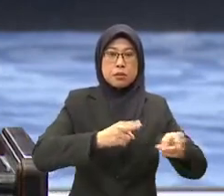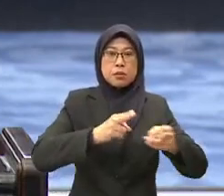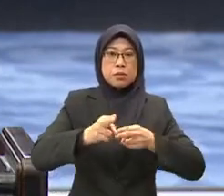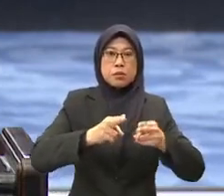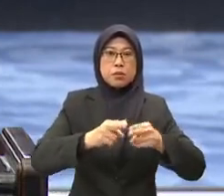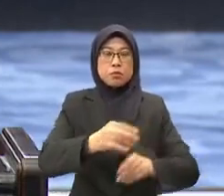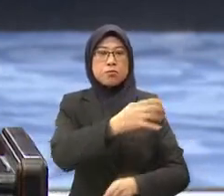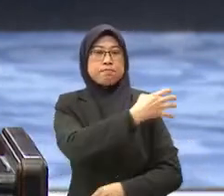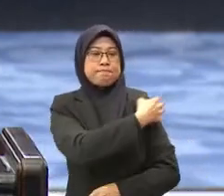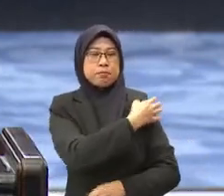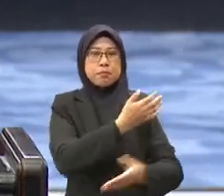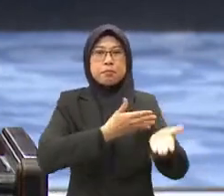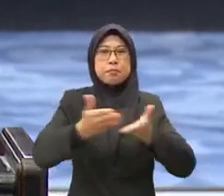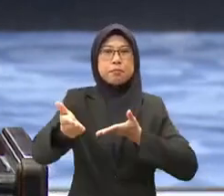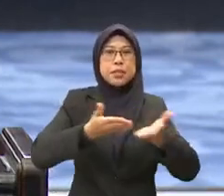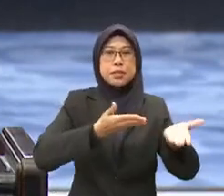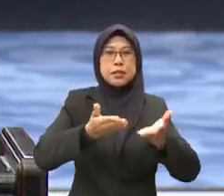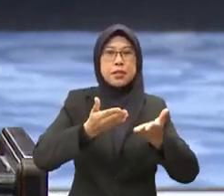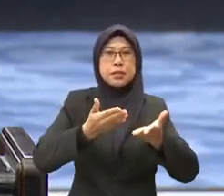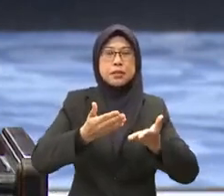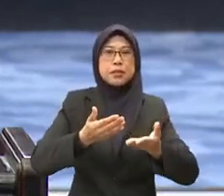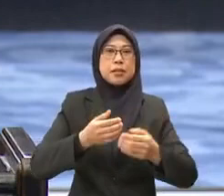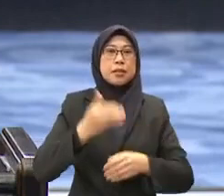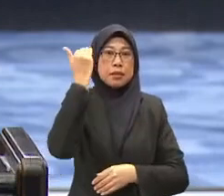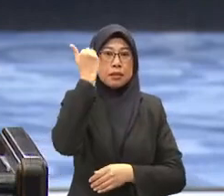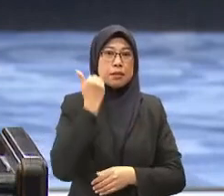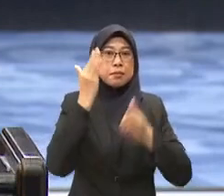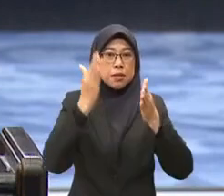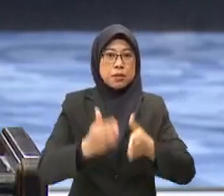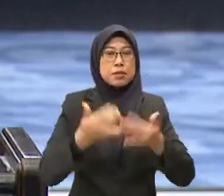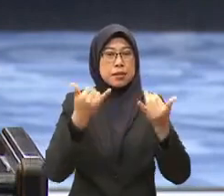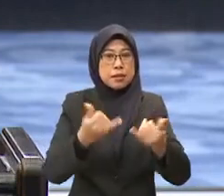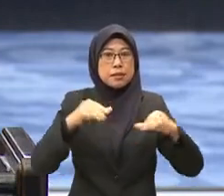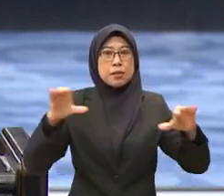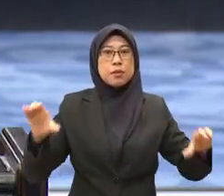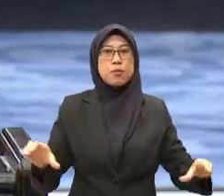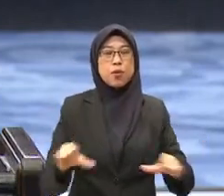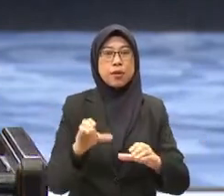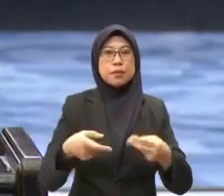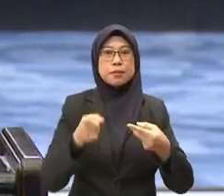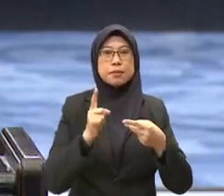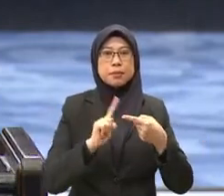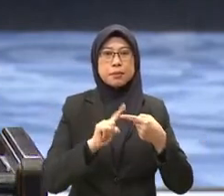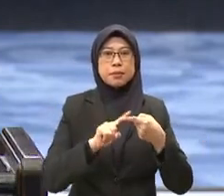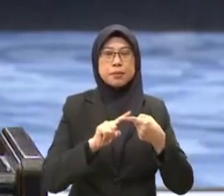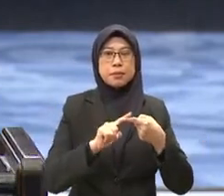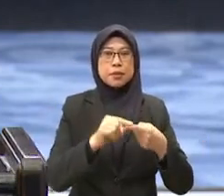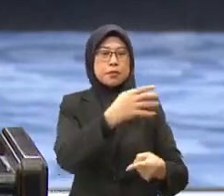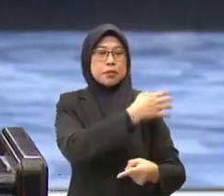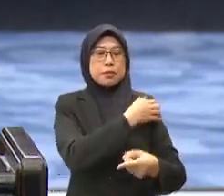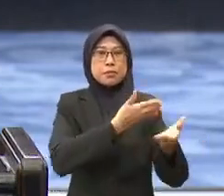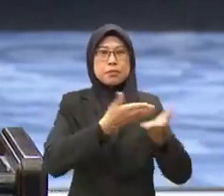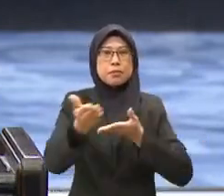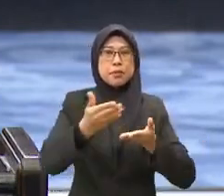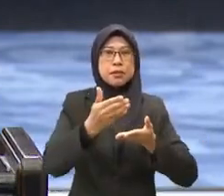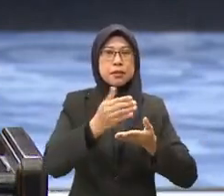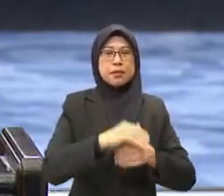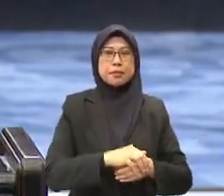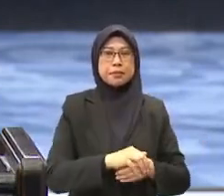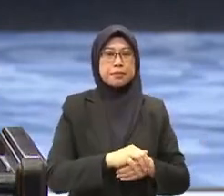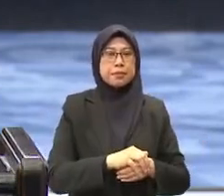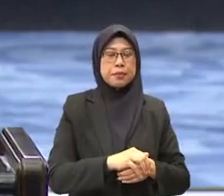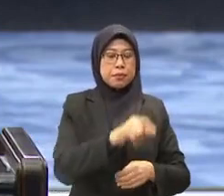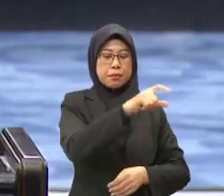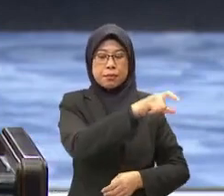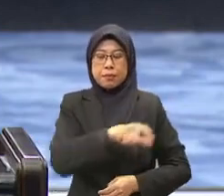memperkasakan perkhidmatan bantuanan sedang dilaksanakan adalah pert memperkasak araan dengan izin